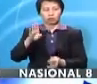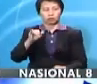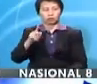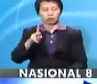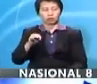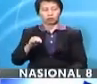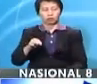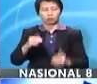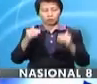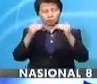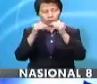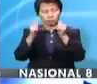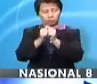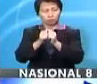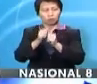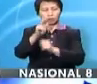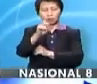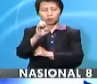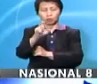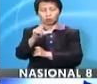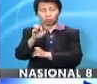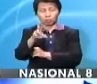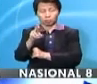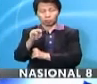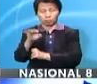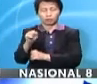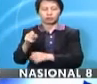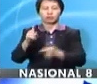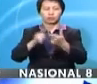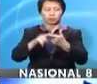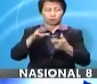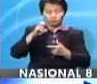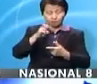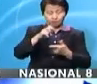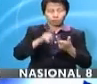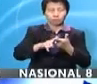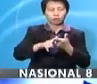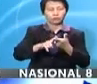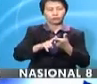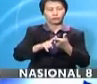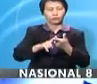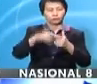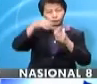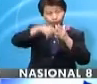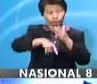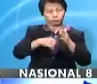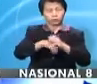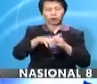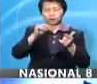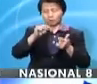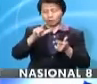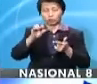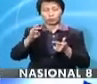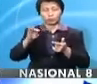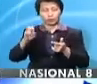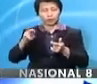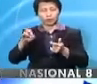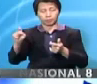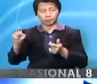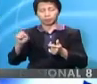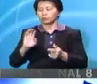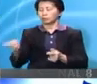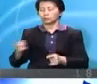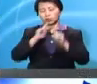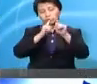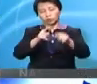E. coli, baki klorin dan E. coli, dan kekeruhan atau BDT dan aluminium. Beliau menjawab